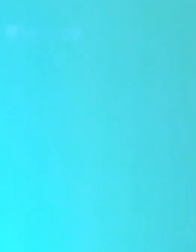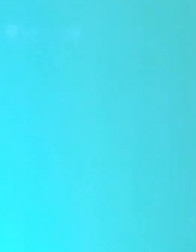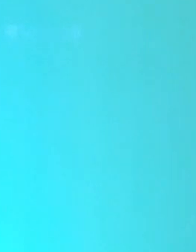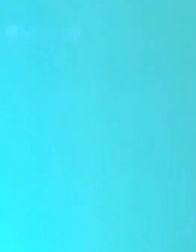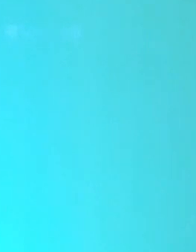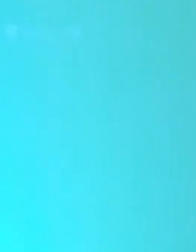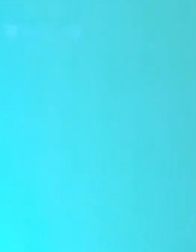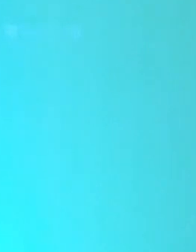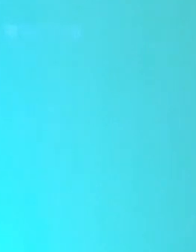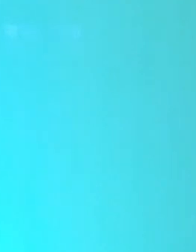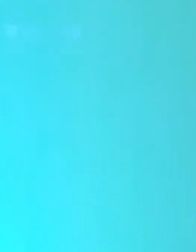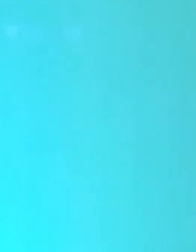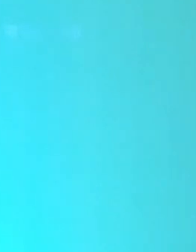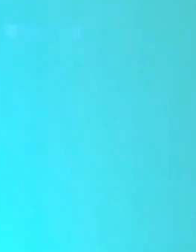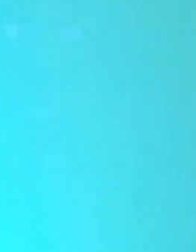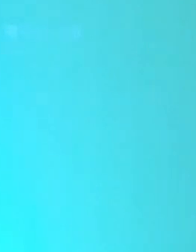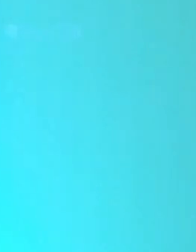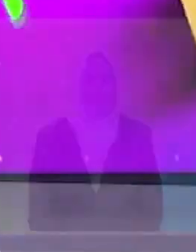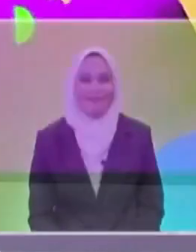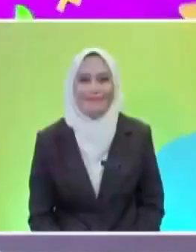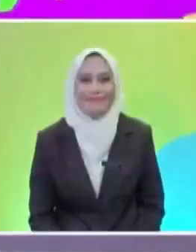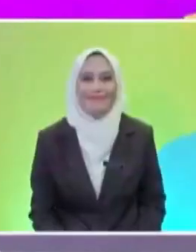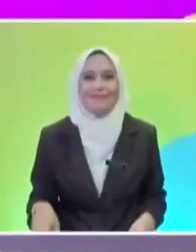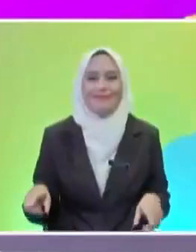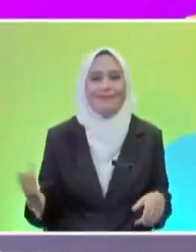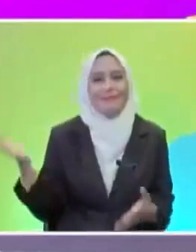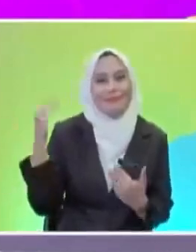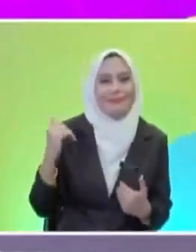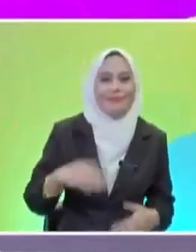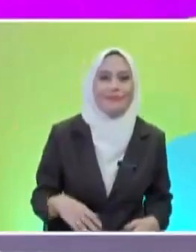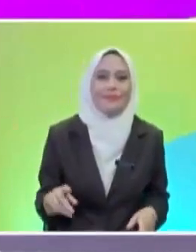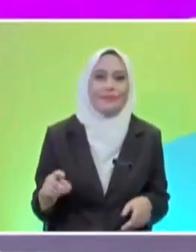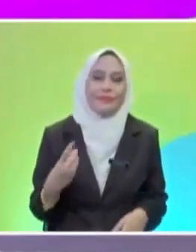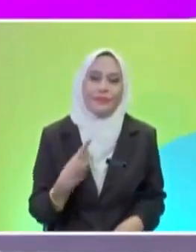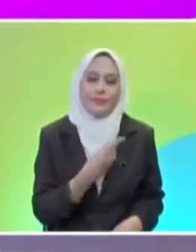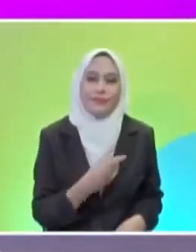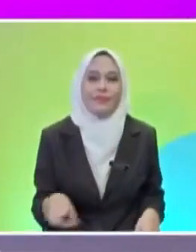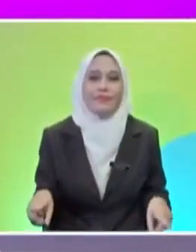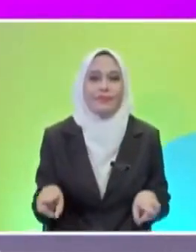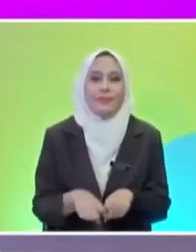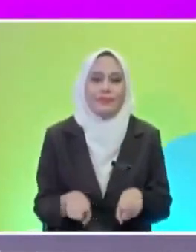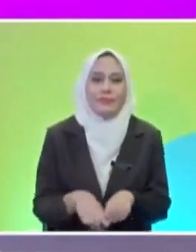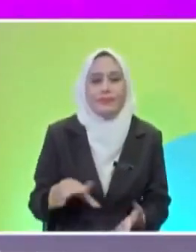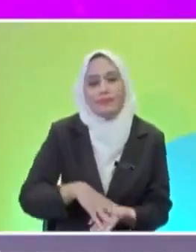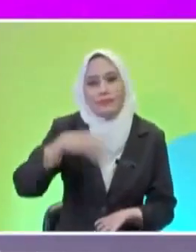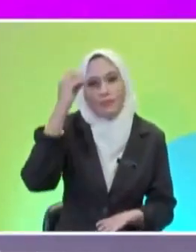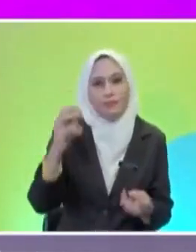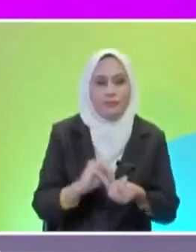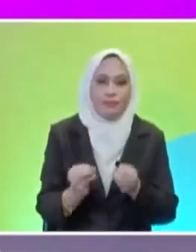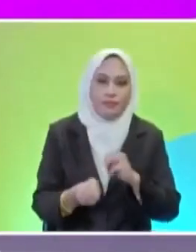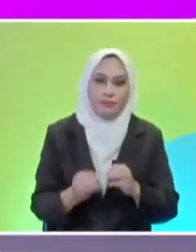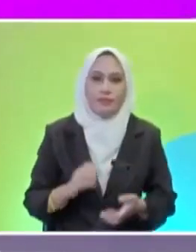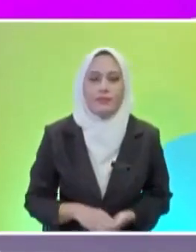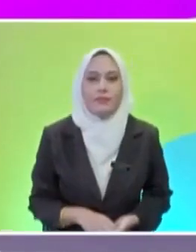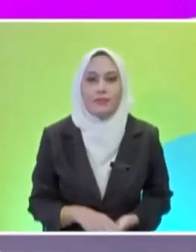belajar matematik? Jom kita sama-sama dengan murid-murid juga kat rumah kita belajar matematik ya. Baik cikgu, cikgu sedang